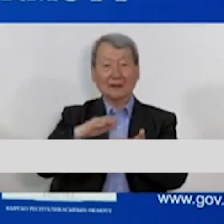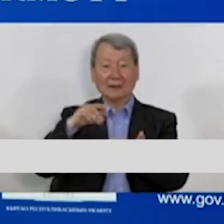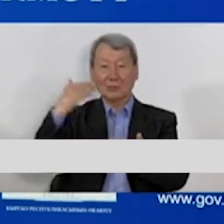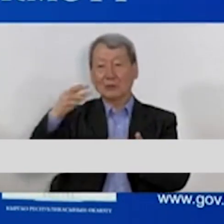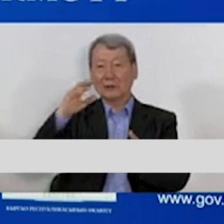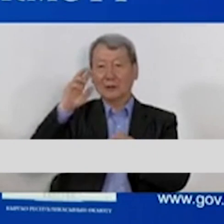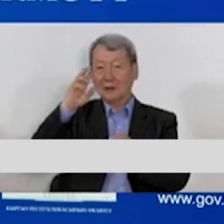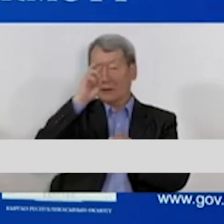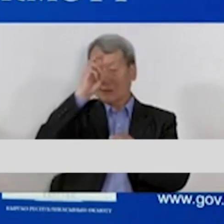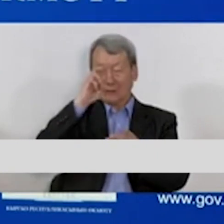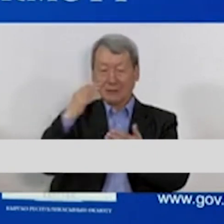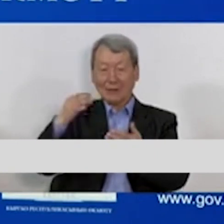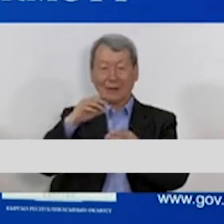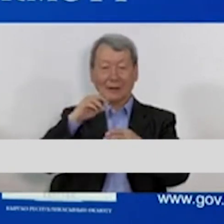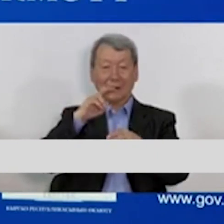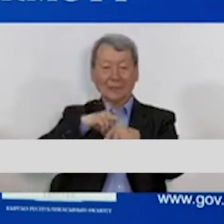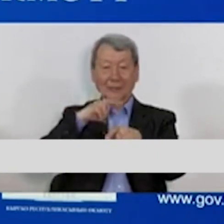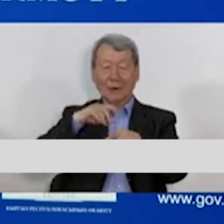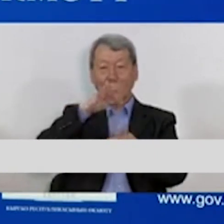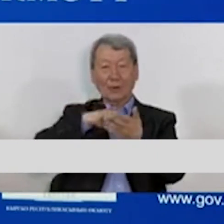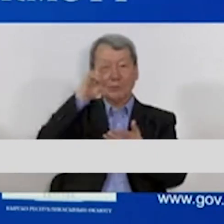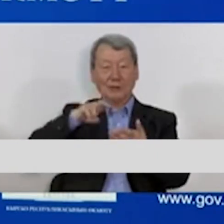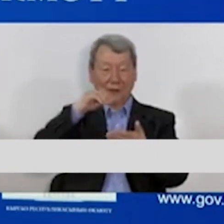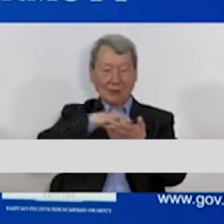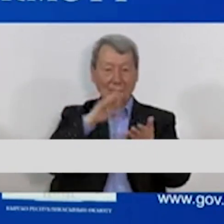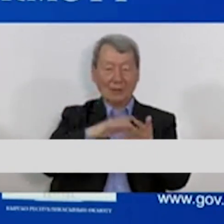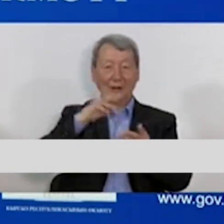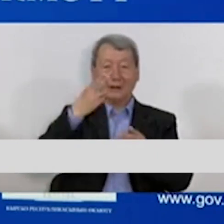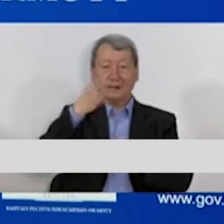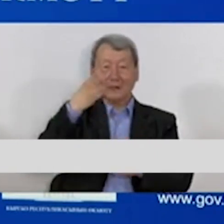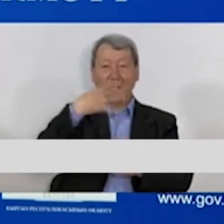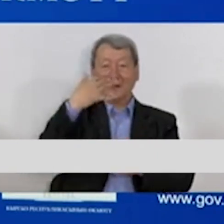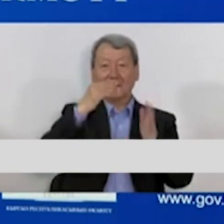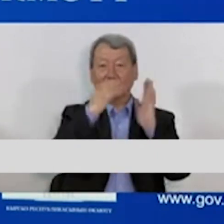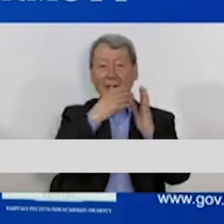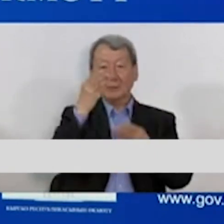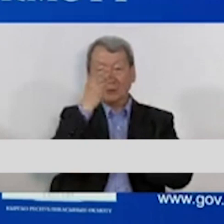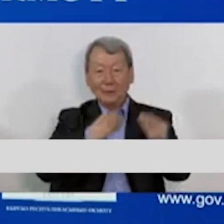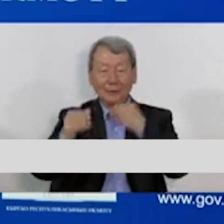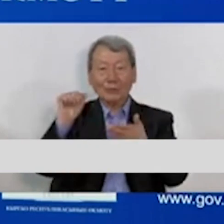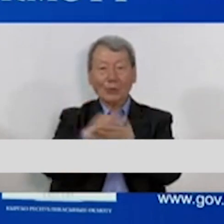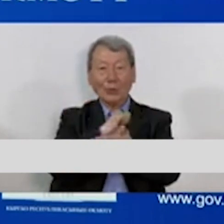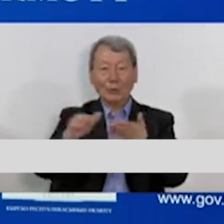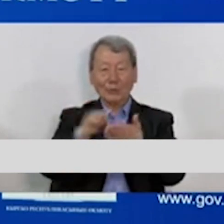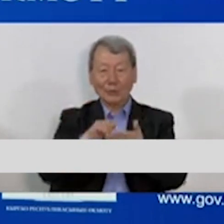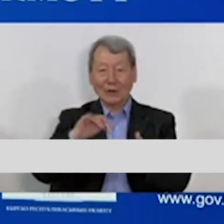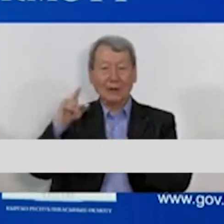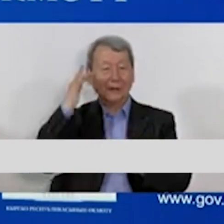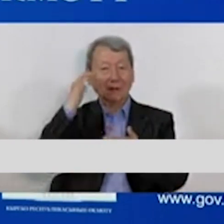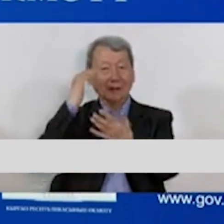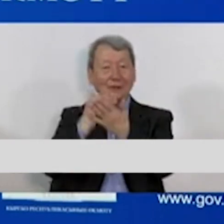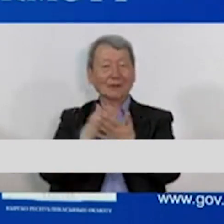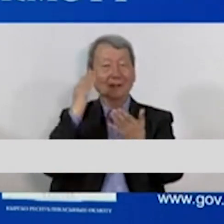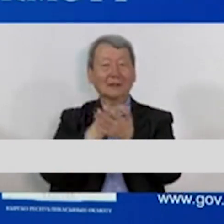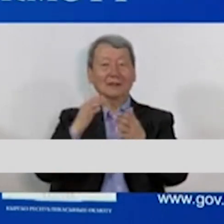едином реестре преступлений и правонарушений ГУДД города Бишкек по статье 359 «Подделка документов Уголовного кодекса